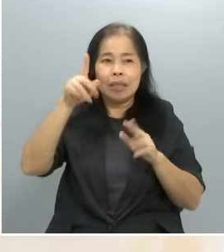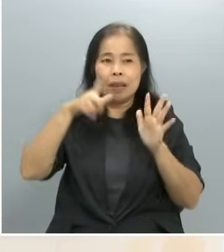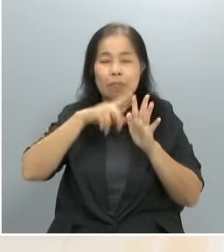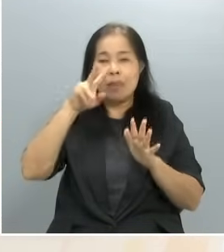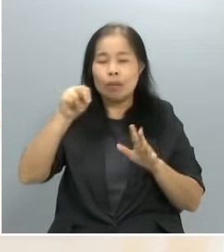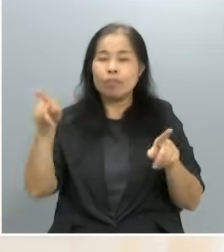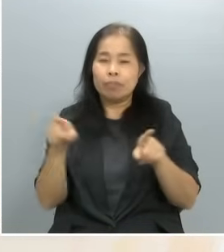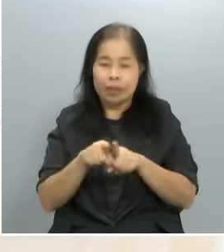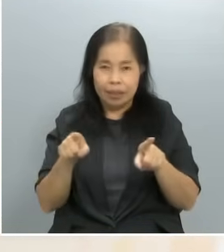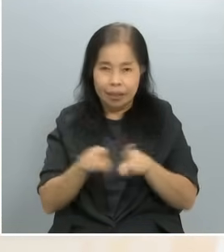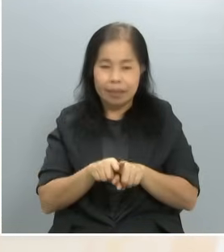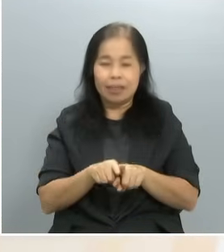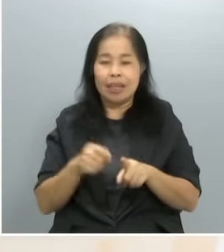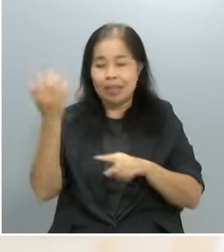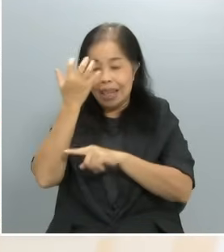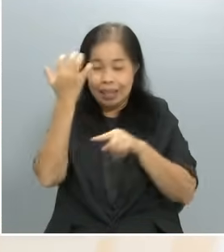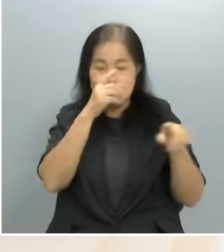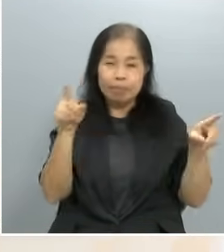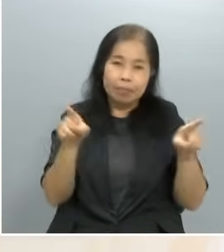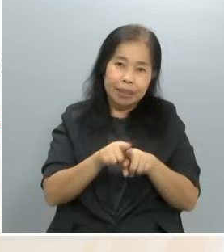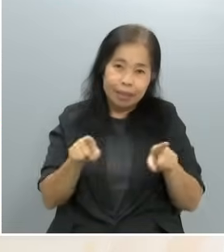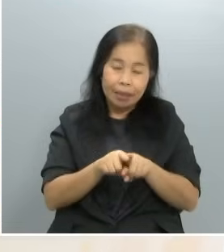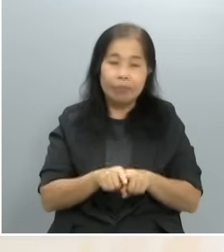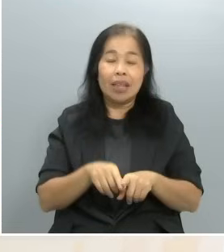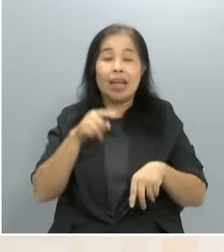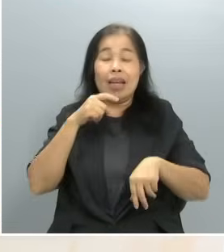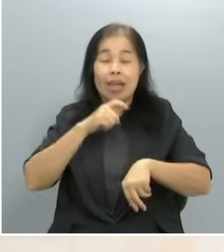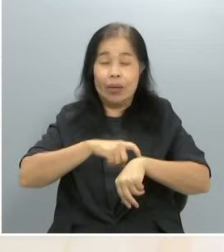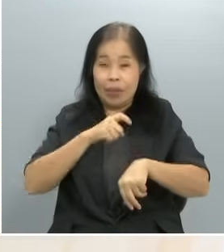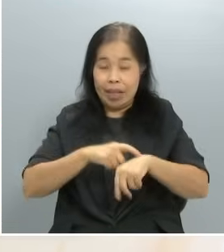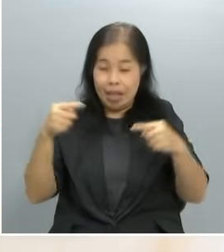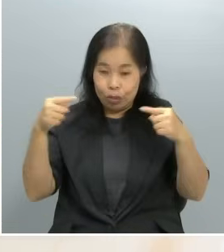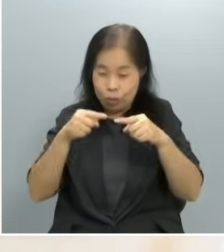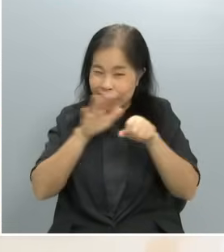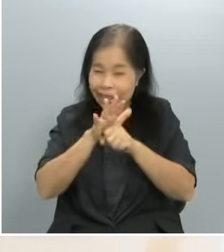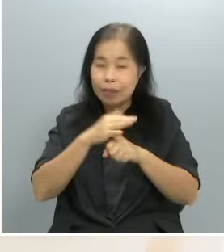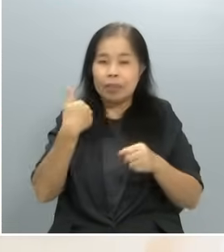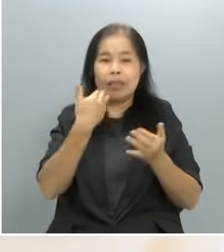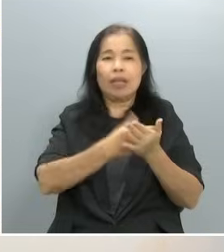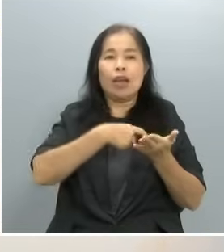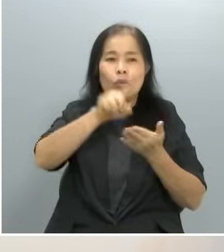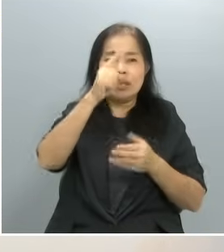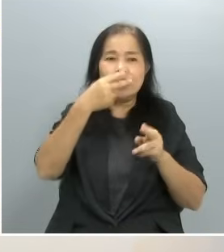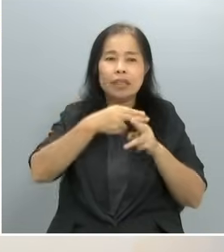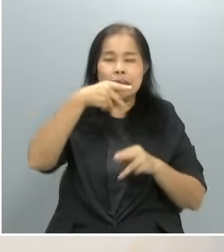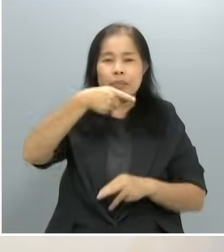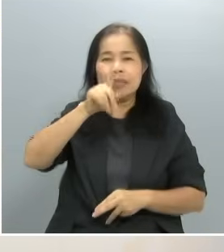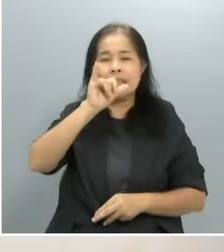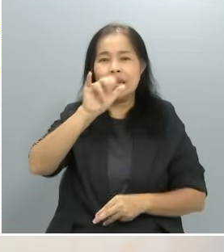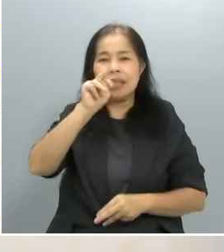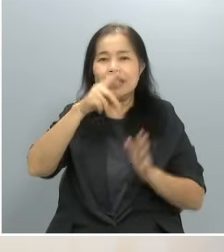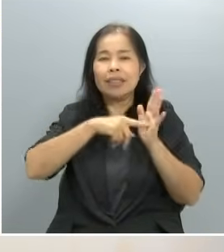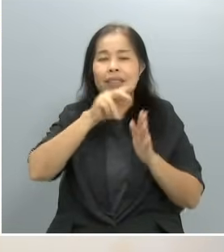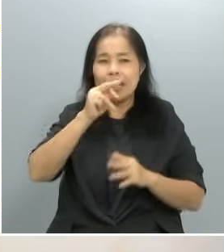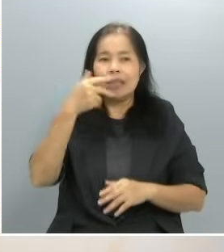จิรเมธเนี่ยเป๊ะเลยค่ะอีกบัญชีหนึ่งเวลาใกล้เคียงกันเลยโอนไปอีกบัญชีชื่อปิยะนัสบำรุงพรรคนะคะ